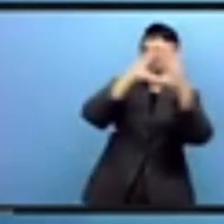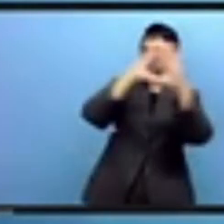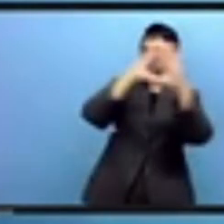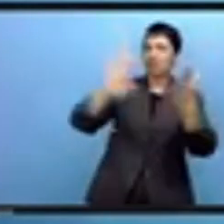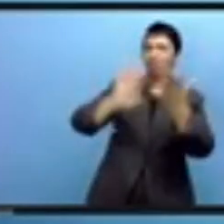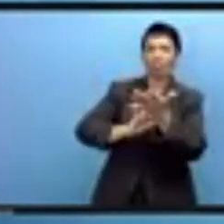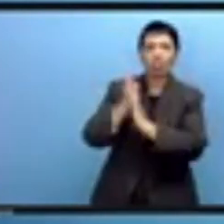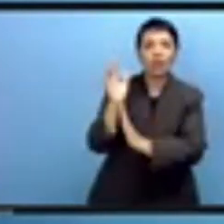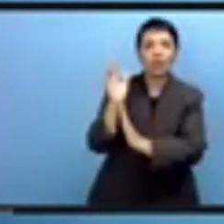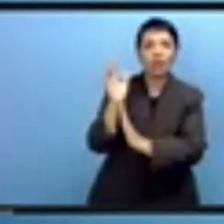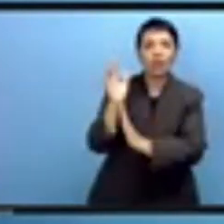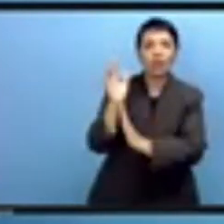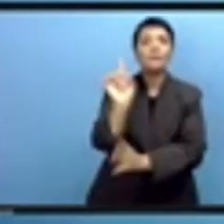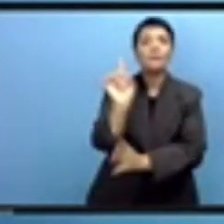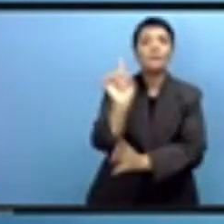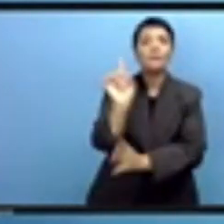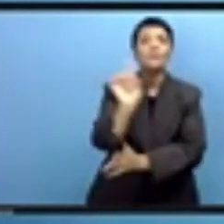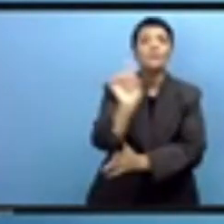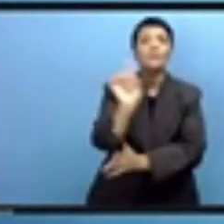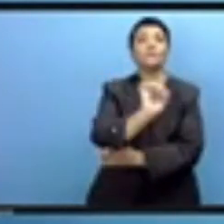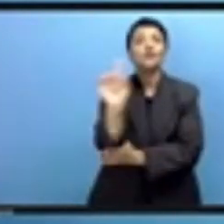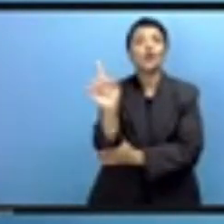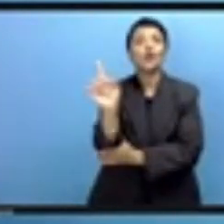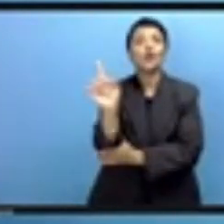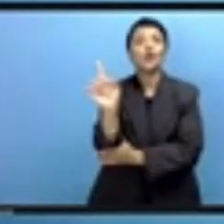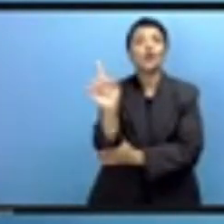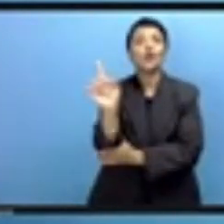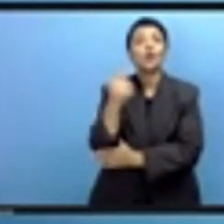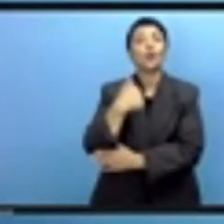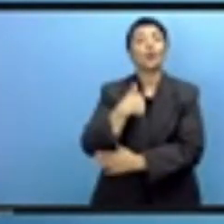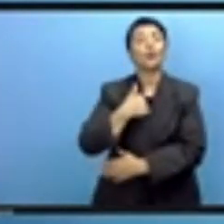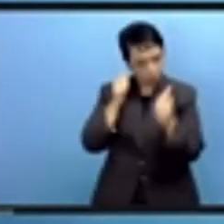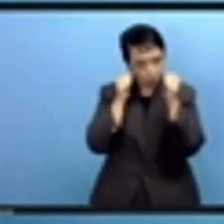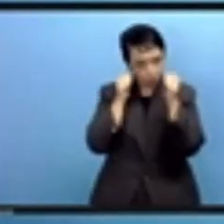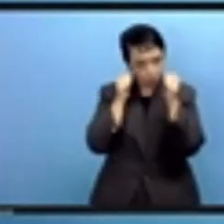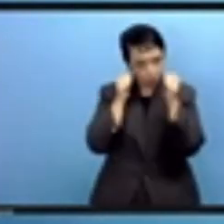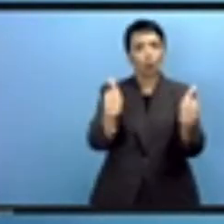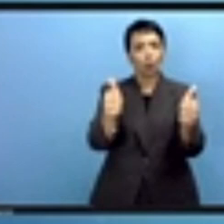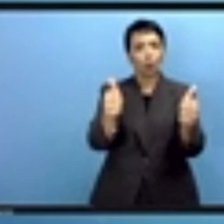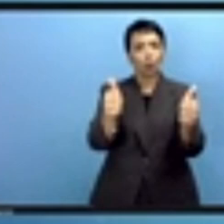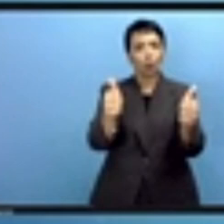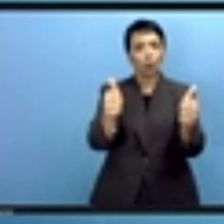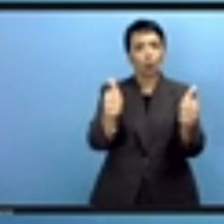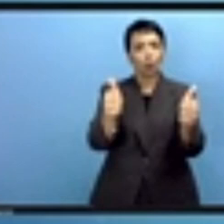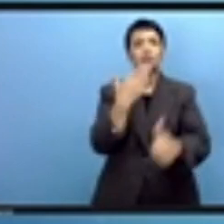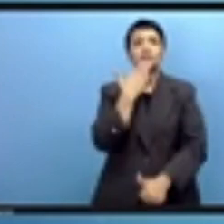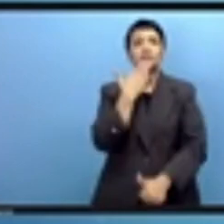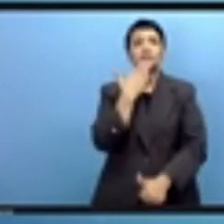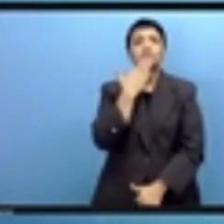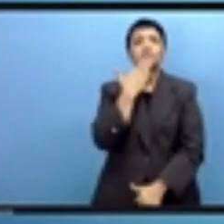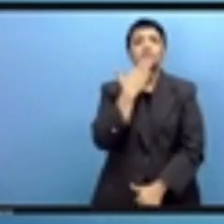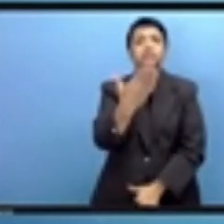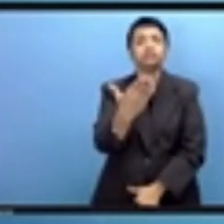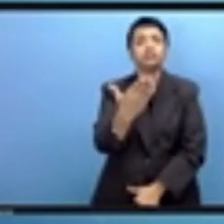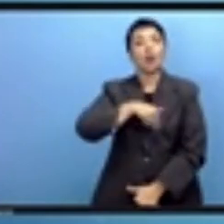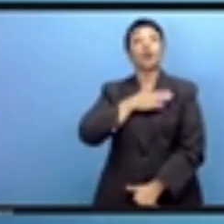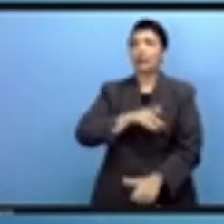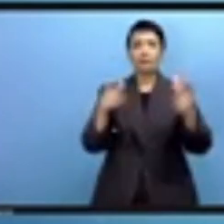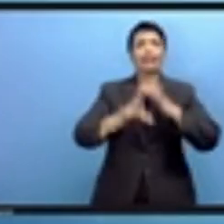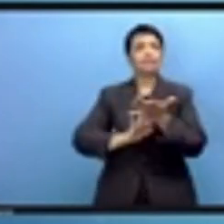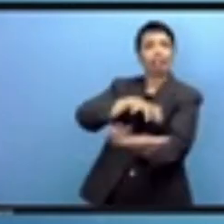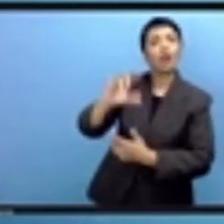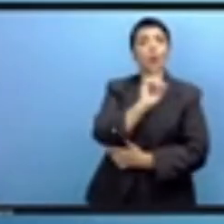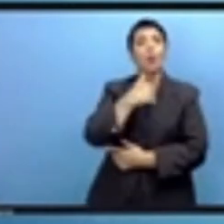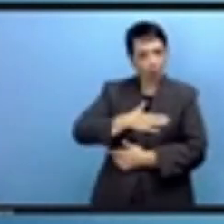等，网暴等等，或者骚扰。所以呢，我们需要去解决这样的问题。我们不希望互联网成为一个这个对于